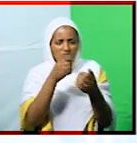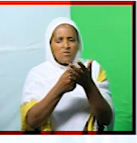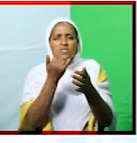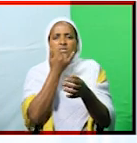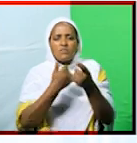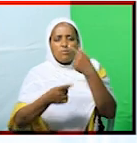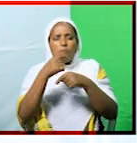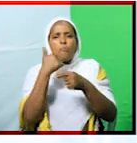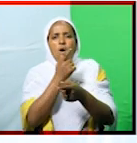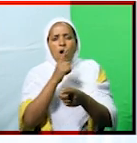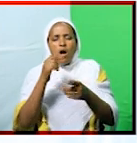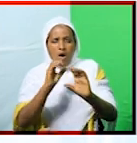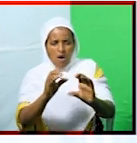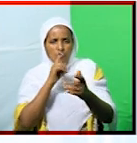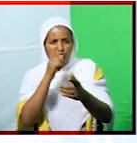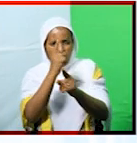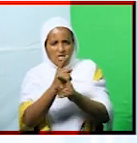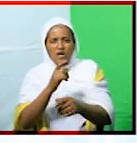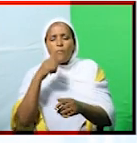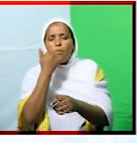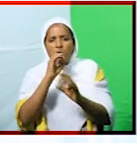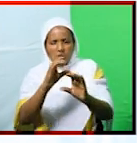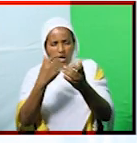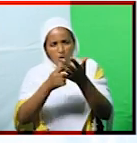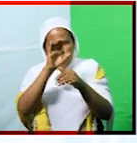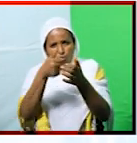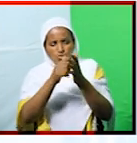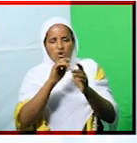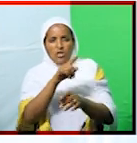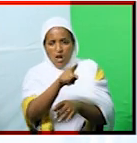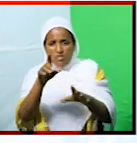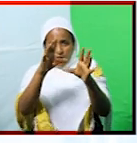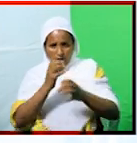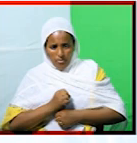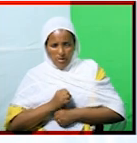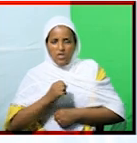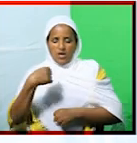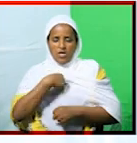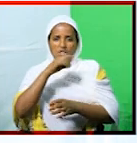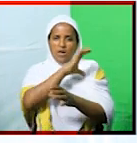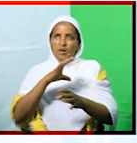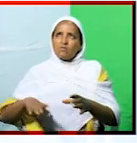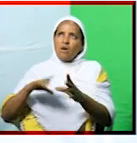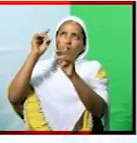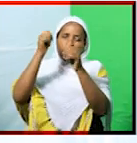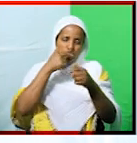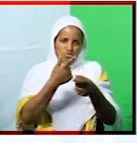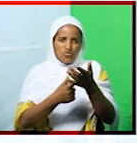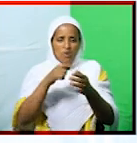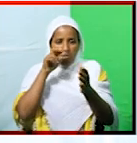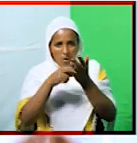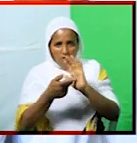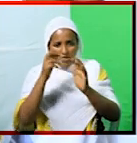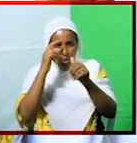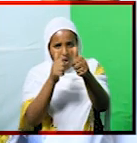ያመጣው? እነማን ያስተማሩት ነው ትክክሉ? ይሄ ሁሉ አስተምሯል። እናንተን የተቀበለ እኔን ተቀበለ ያለው ጌታ ለምንድን ነው? እናንተን የተቀበለ እኔን ተቀበለ እኮ